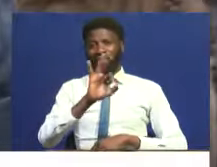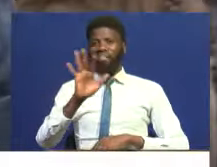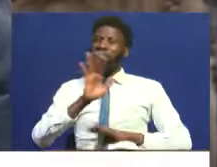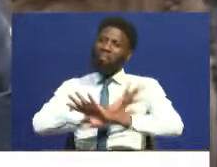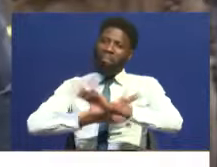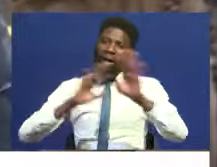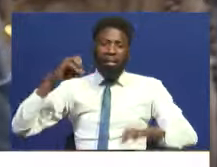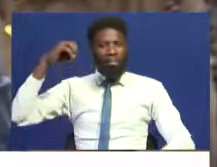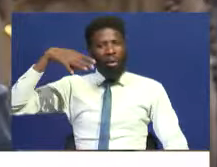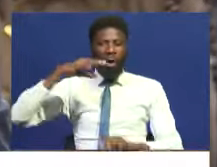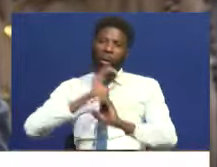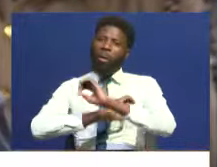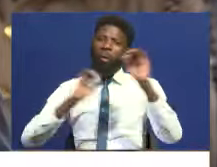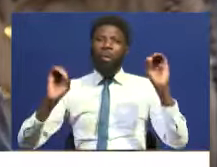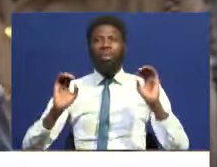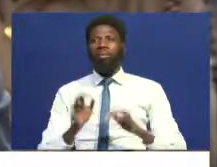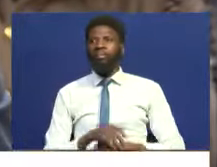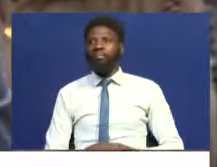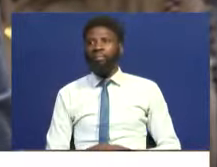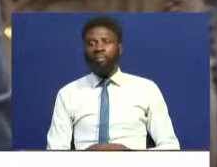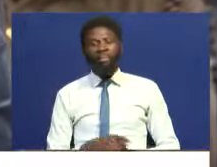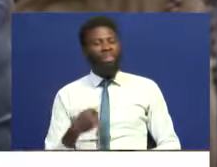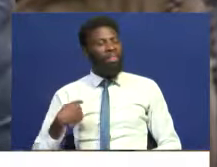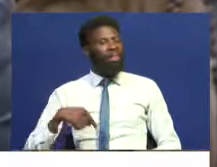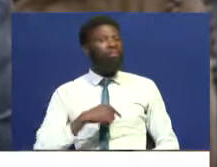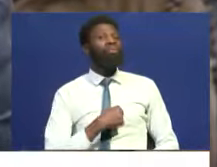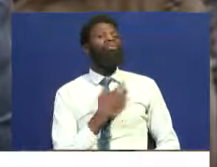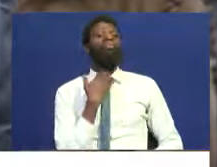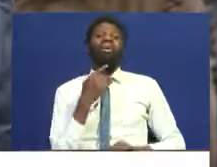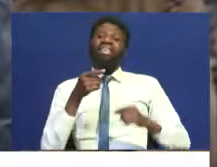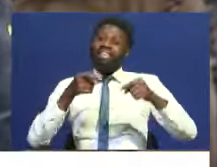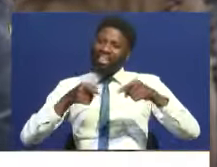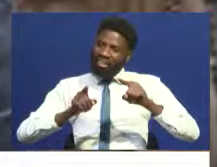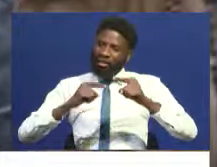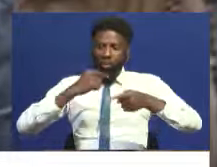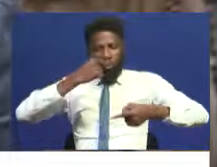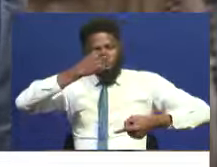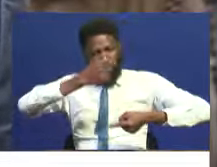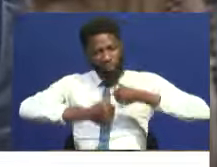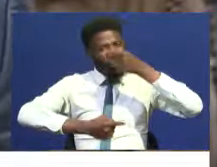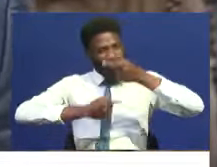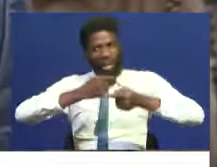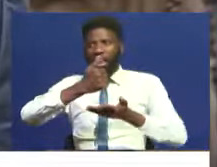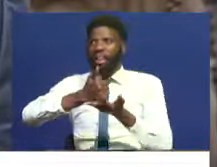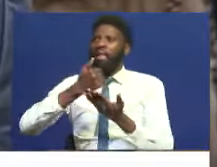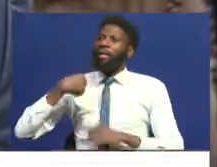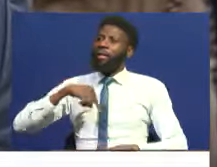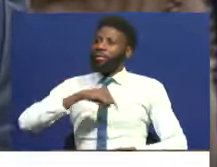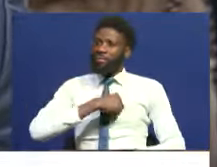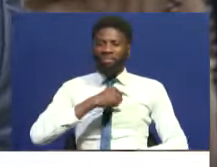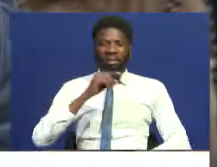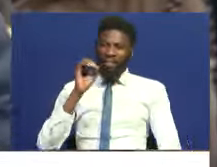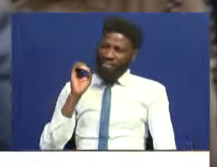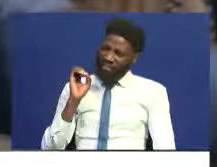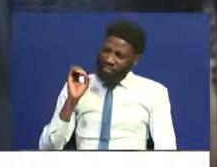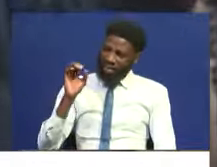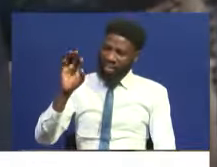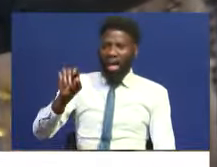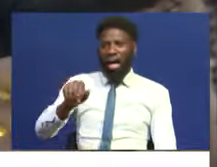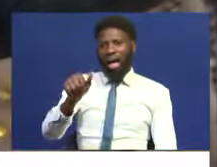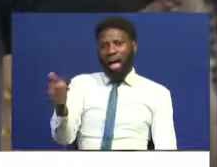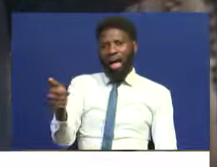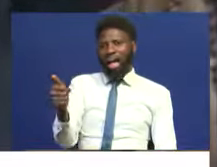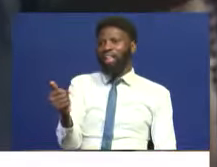zao. Sasa tunahitaji aendelee aweze kutusaidia ili kesho mtoto ya mtu fulani pia kutoka